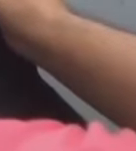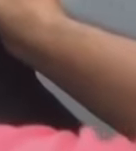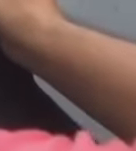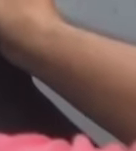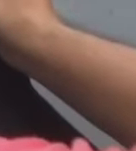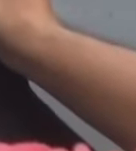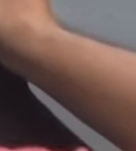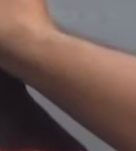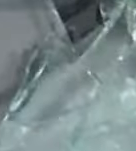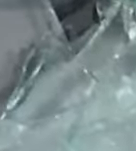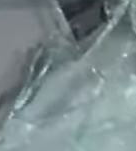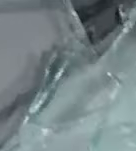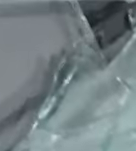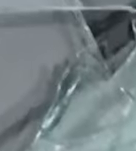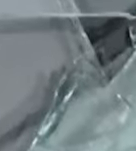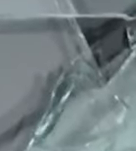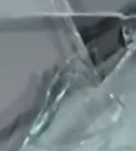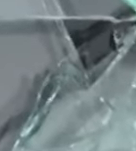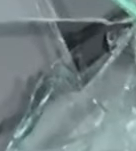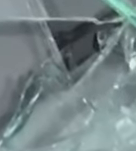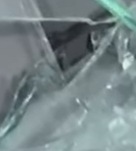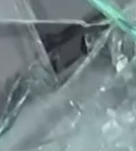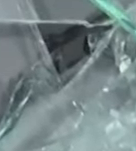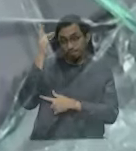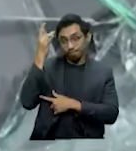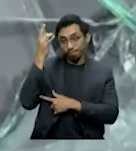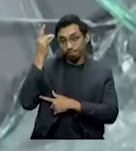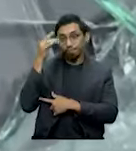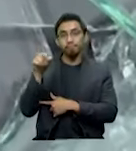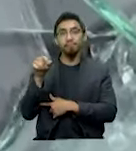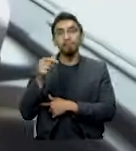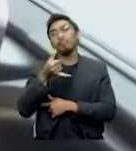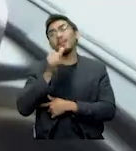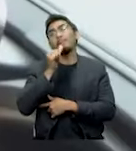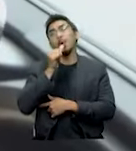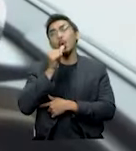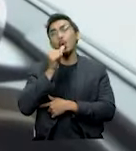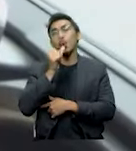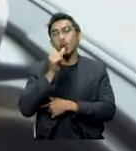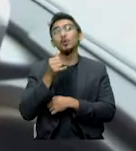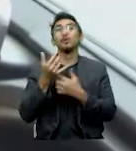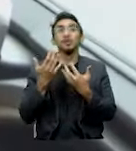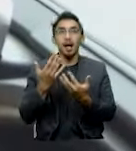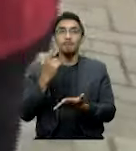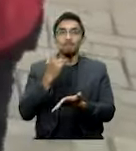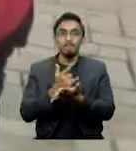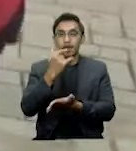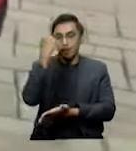dalam pemeriksaan, pengemudi minibus JS diduga dalam pengaruh minuman keras dan kini telah ditetapkan sebagai